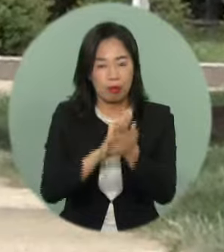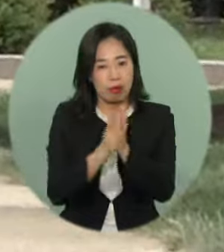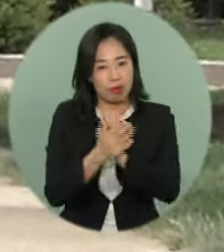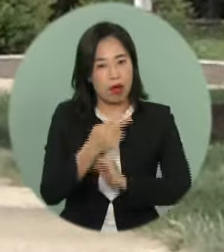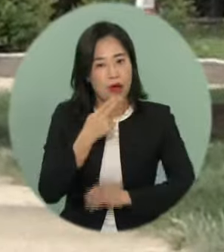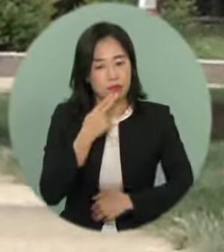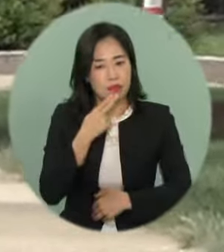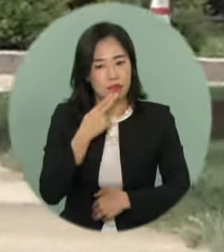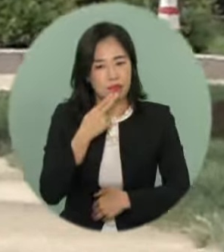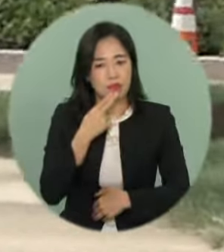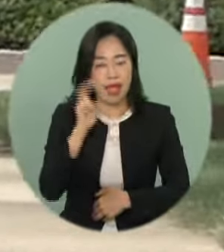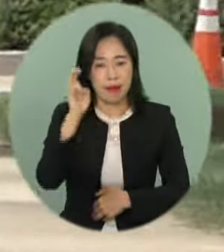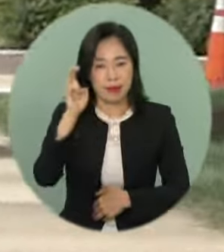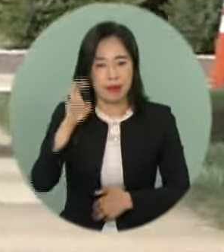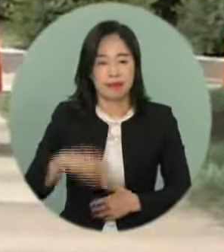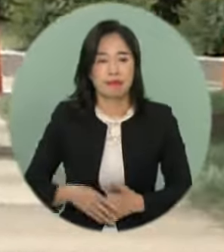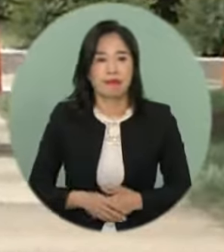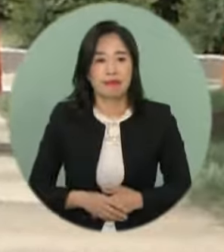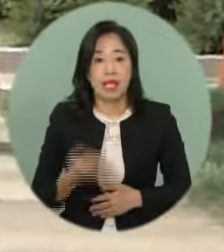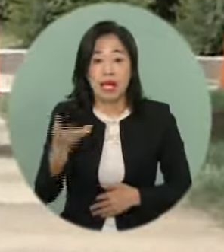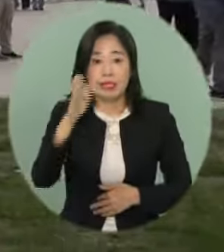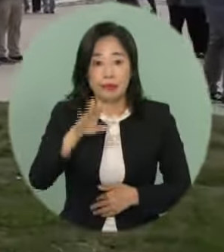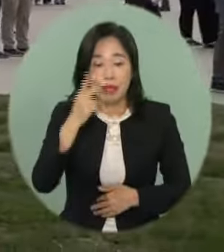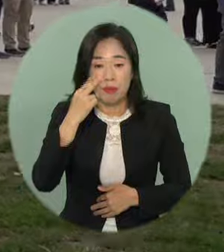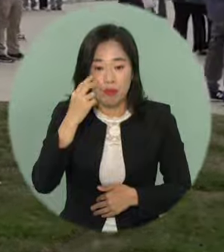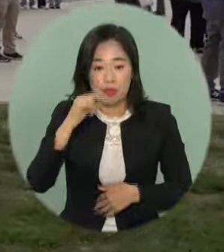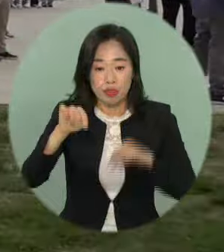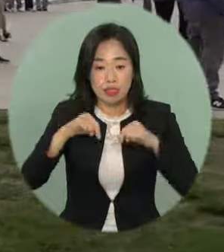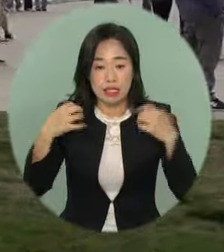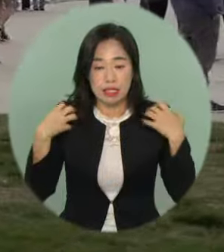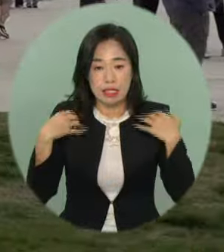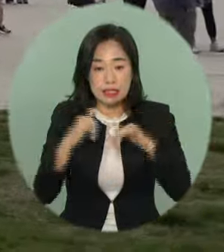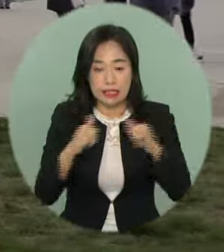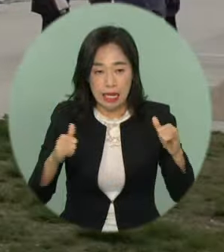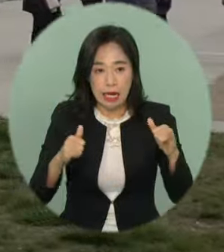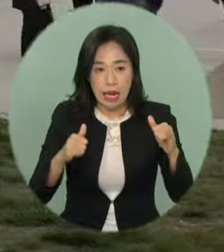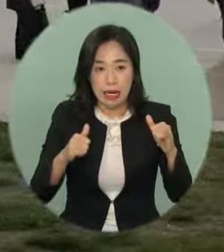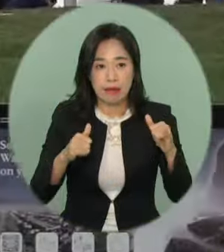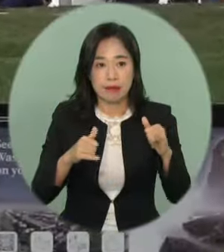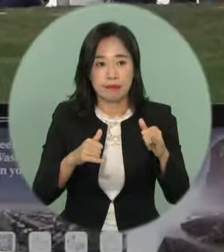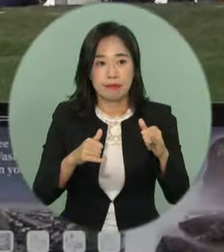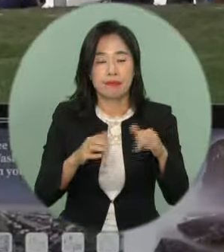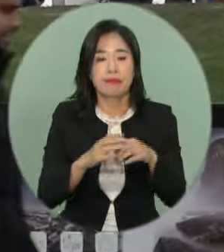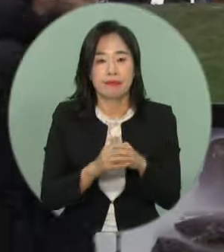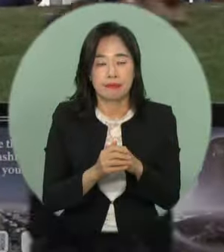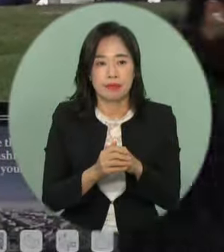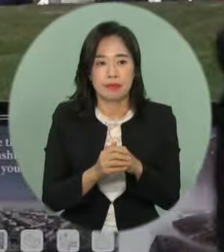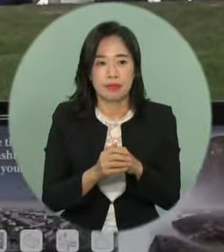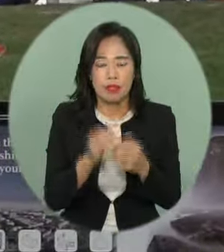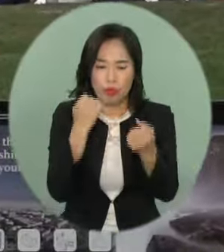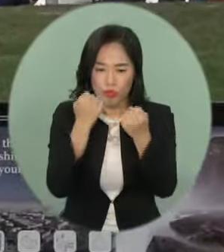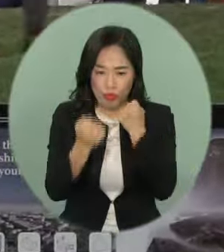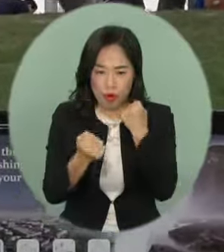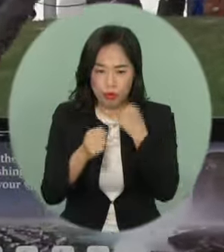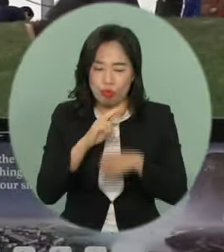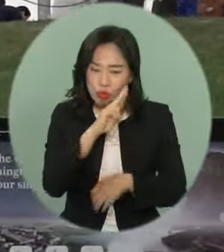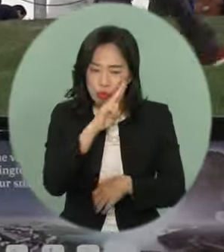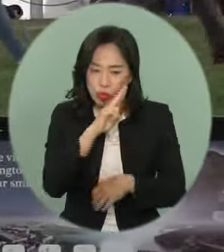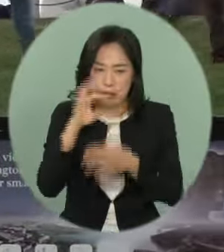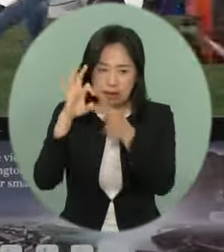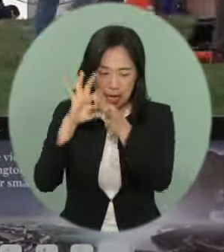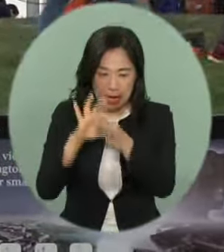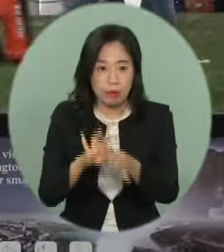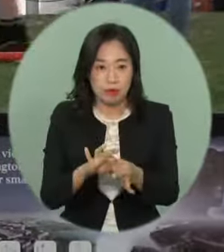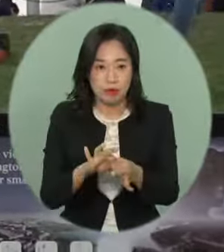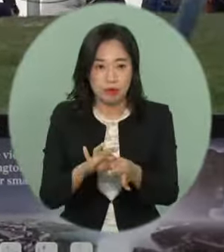가능성은 적어 보입니다 그죠 정치인과의이 주장에도 하고 의심이 가시지 않는